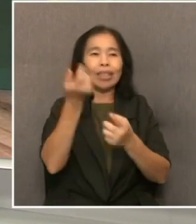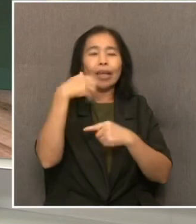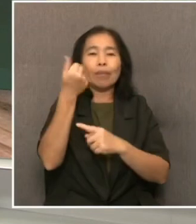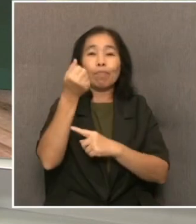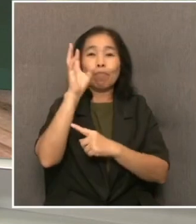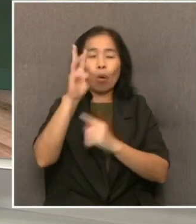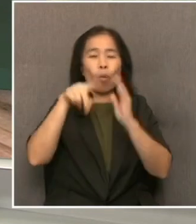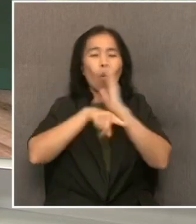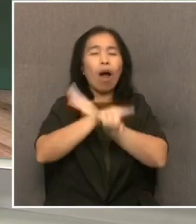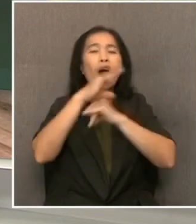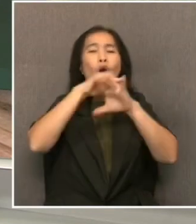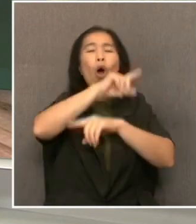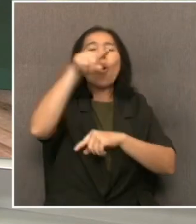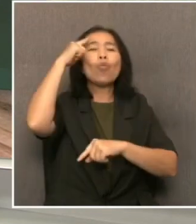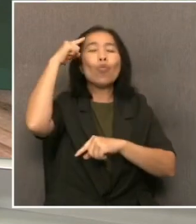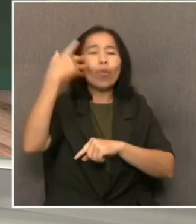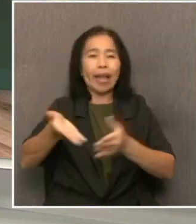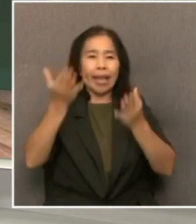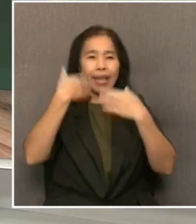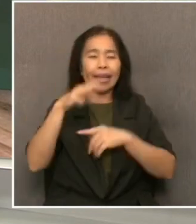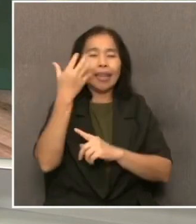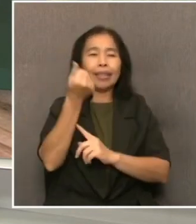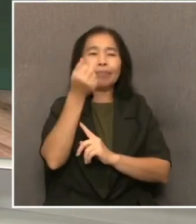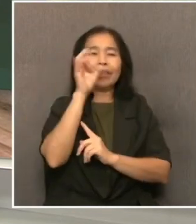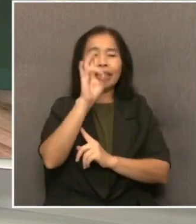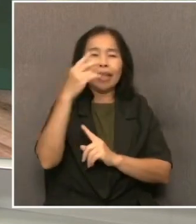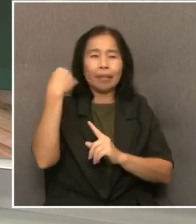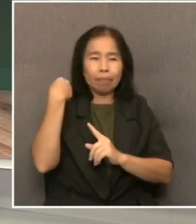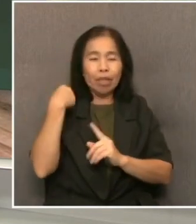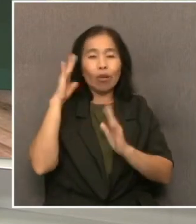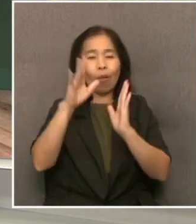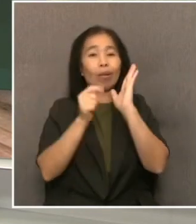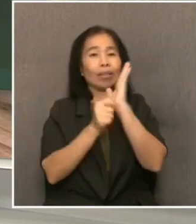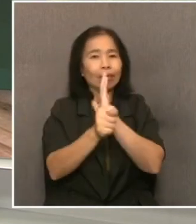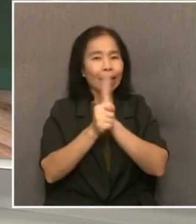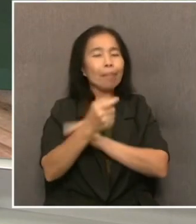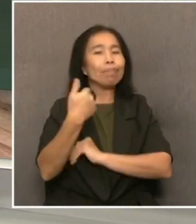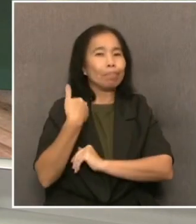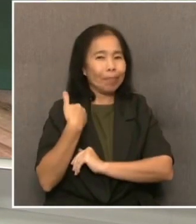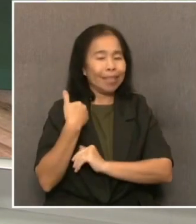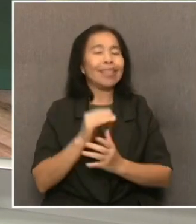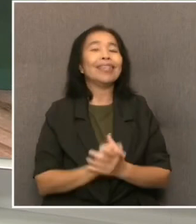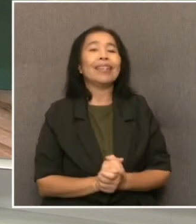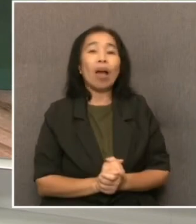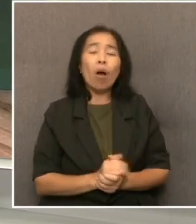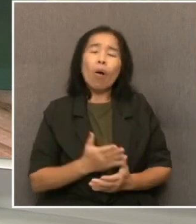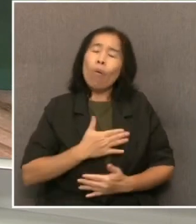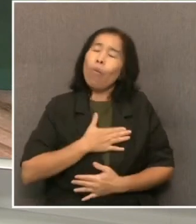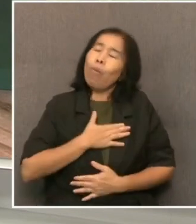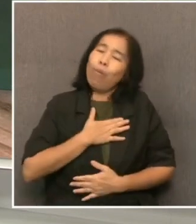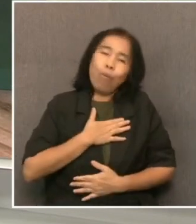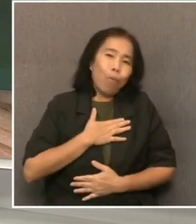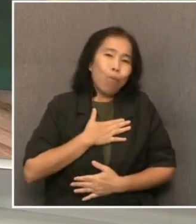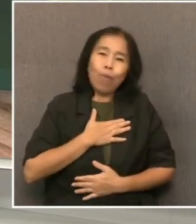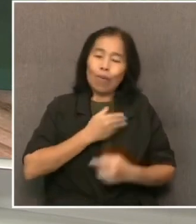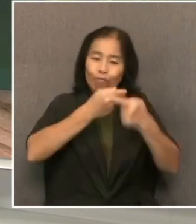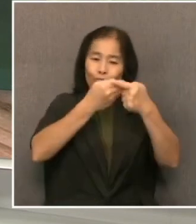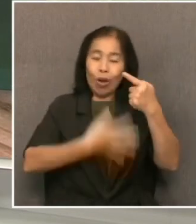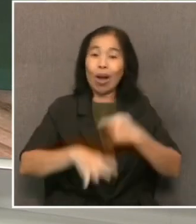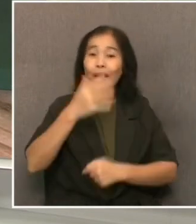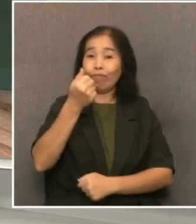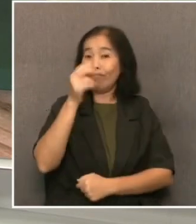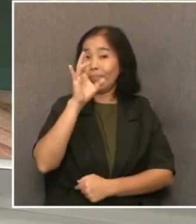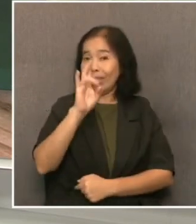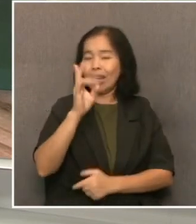อันนี้ยอดฮิตอยู่แล้วนะคะแล้วก็มีล่าสุดก็มีหมอนทองเผาบรรทัดที่จังหวัดตราชด้วยอ่ะก็น่าภาคภูมิใจกับ 17สายพันธุ์นี้ที่จะ